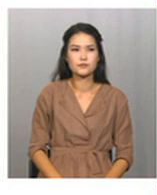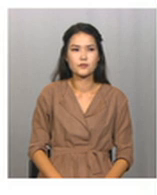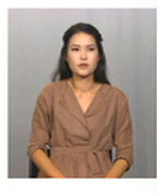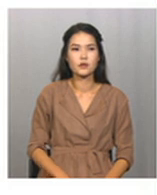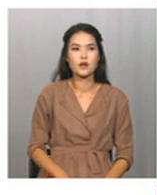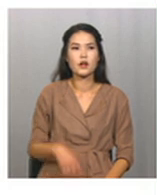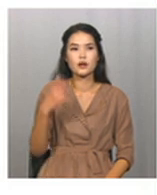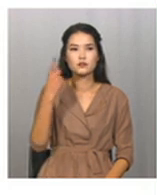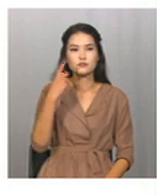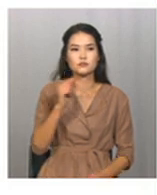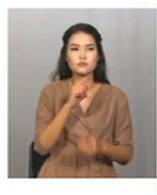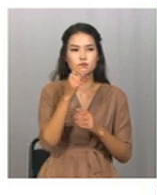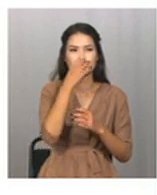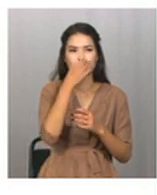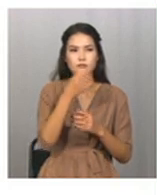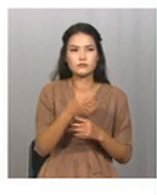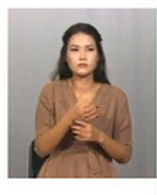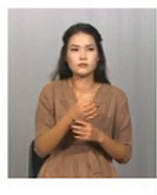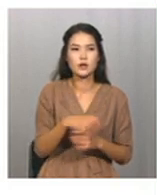Бірінші сұрақтың жауабы.